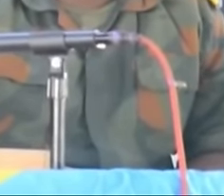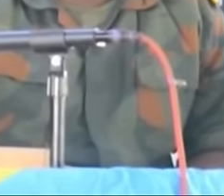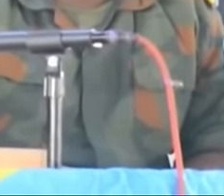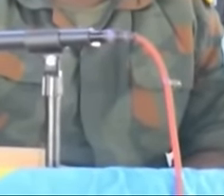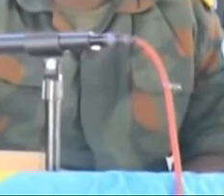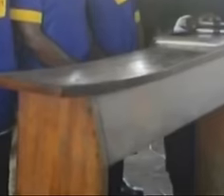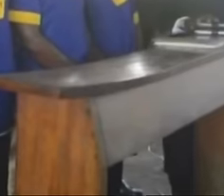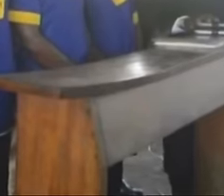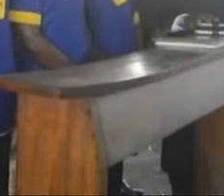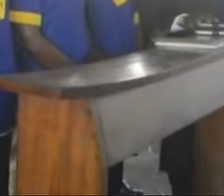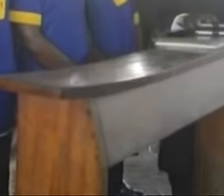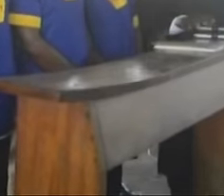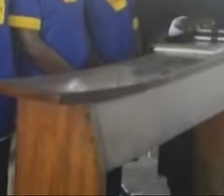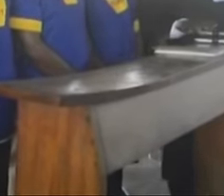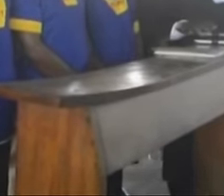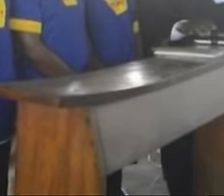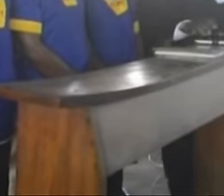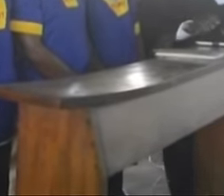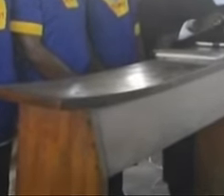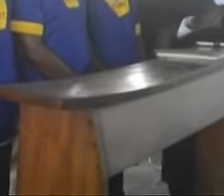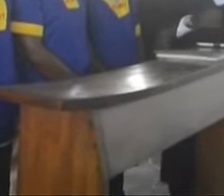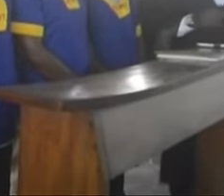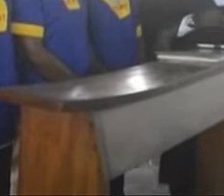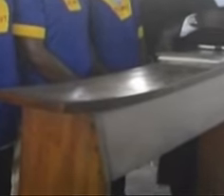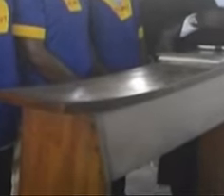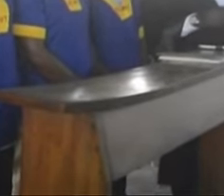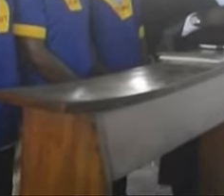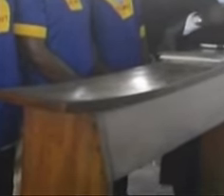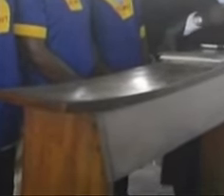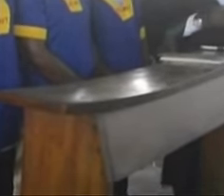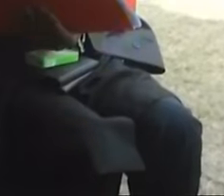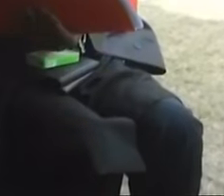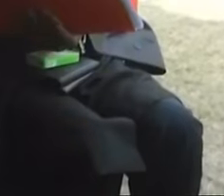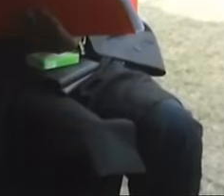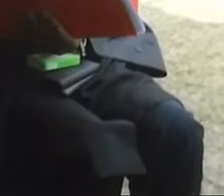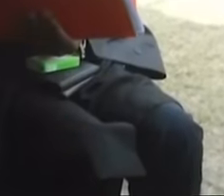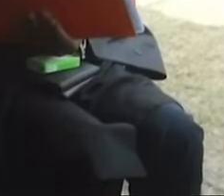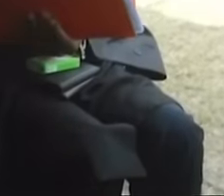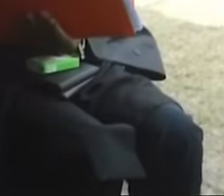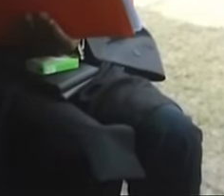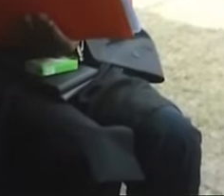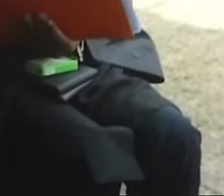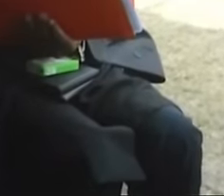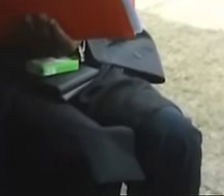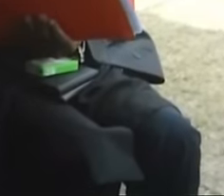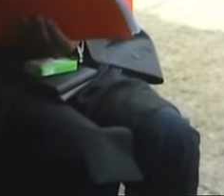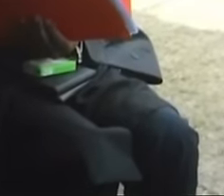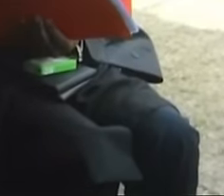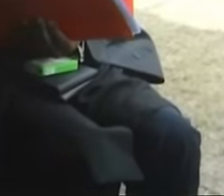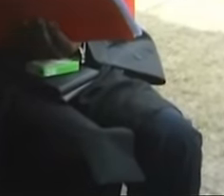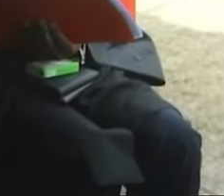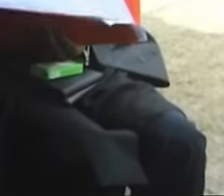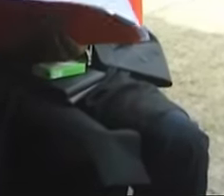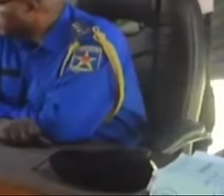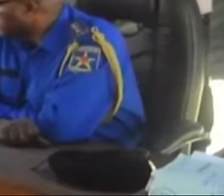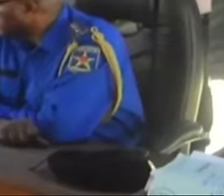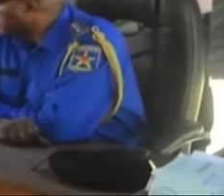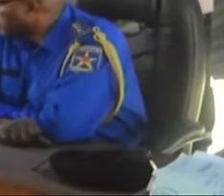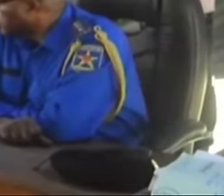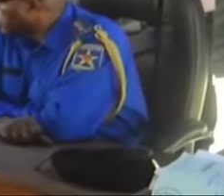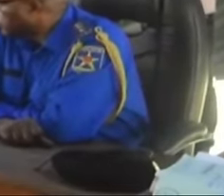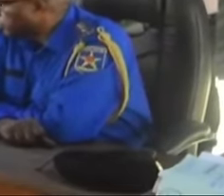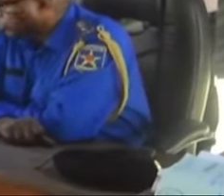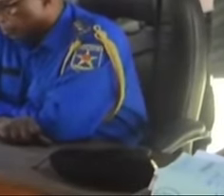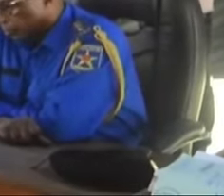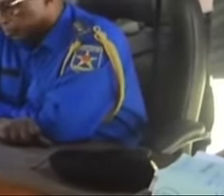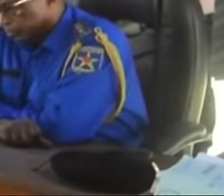cour militaire sur les personnes incriminées et les matières pour lesquelles elle a été saisie. Le colonel magistrat Jean-Robert Efomi,